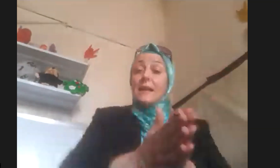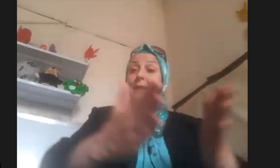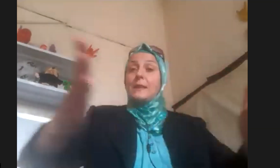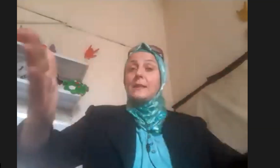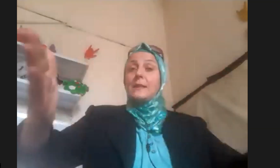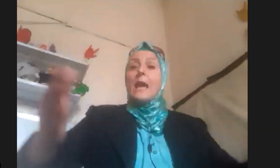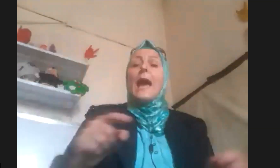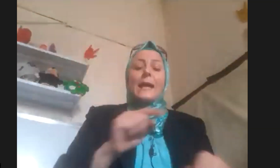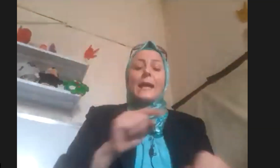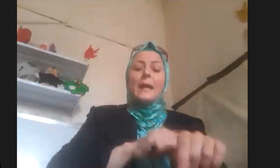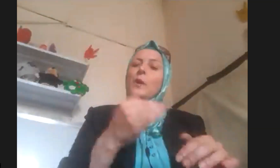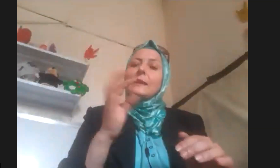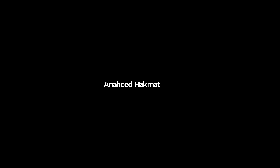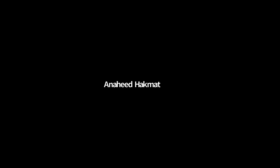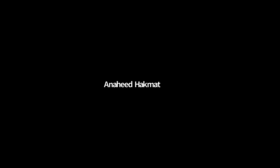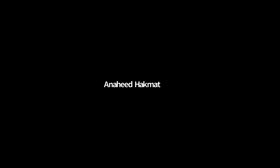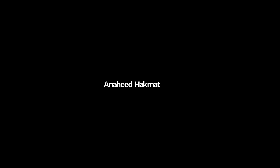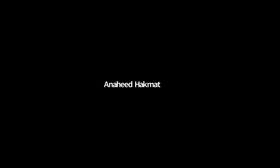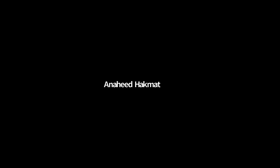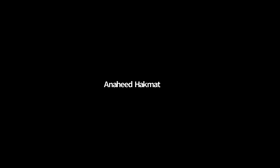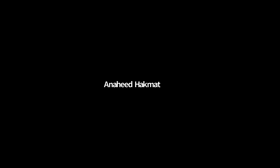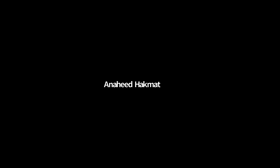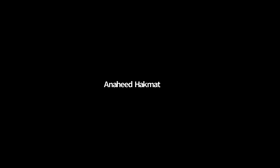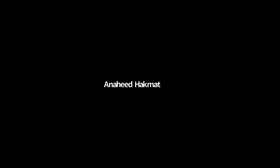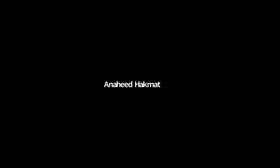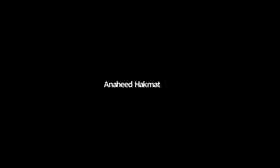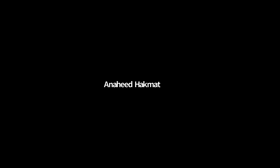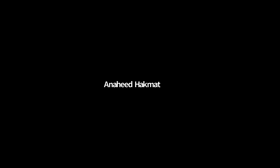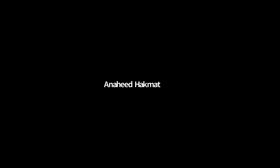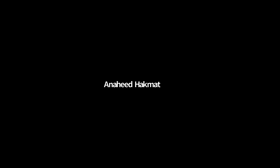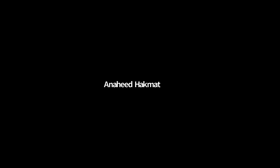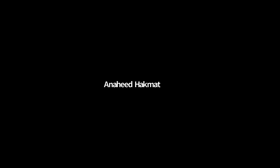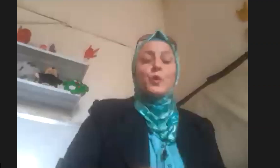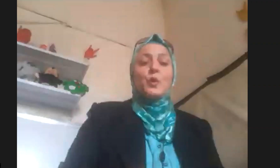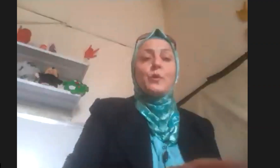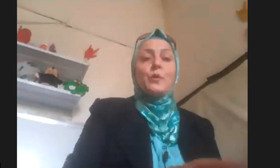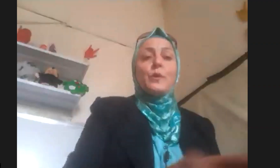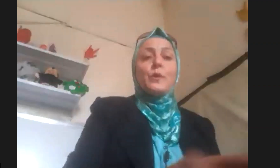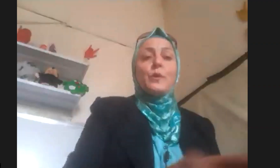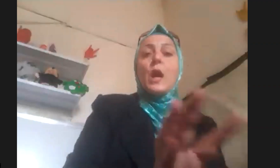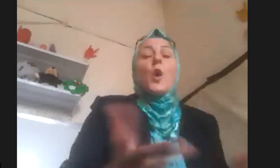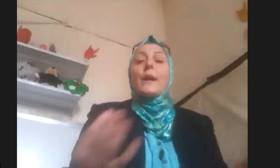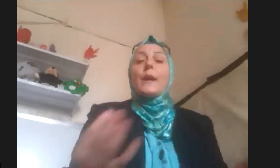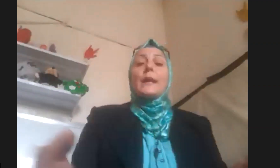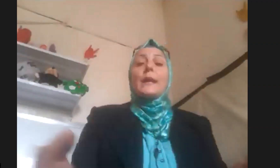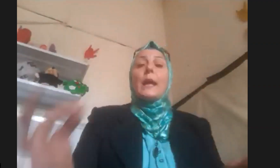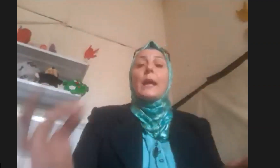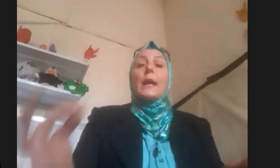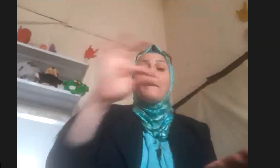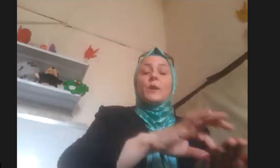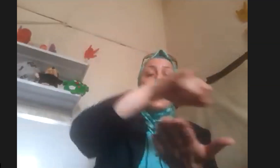جوا المدرسة للدعم، أو نتطلع على وين بنقدر نوصل لمراكز قريبة من المدرسة، في أندية، في مراكز